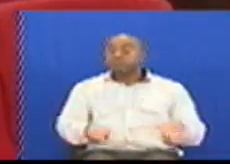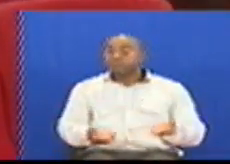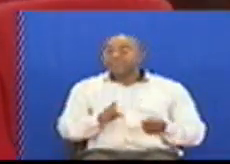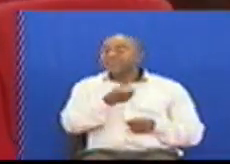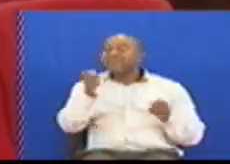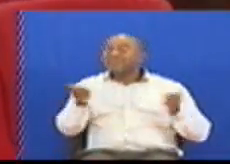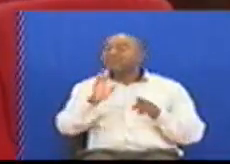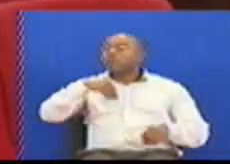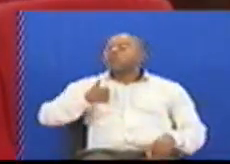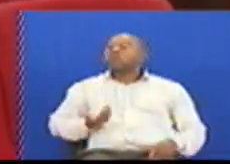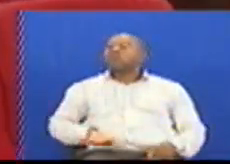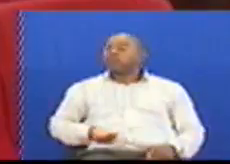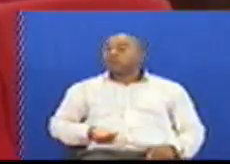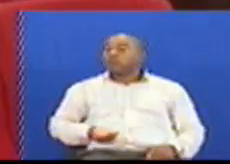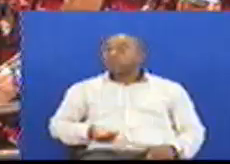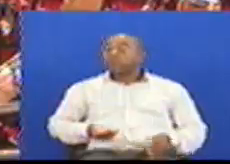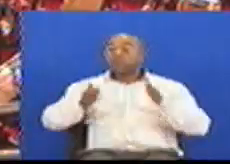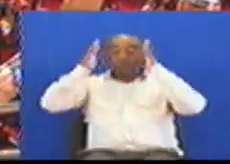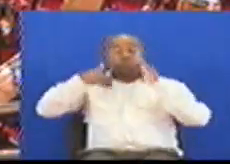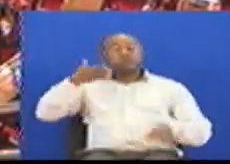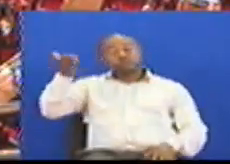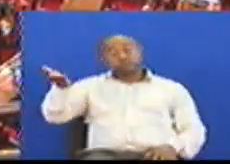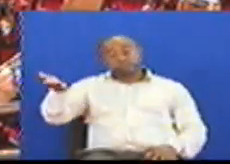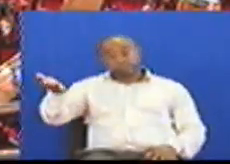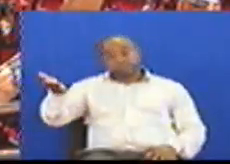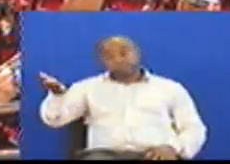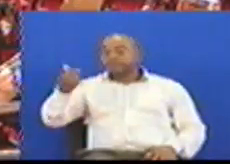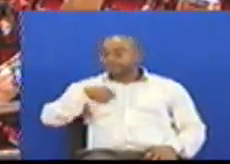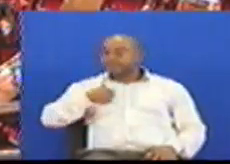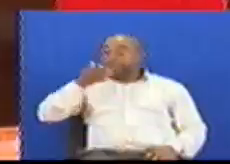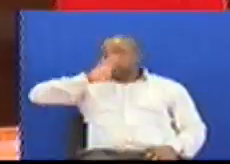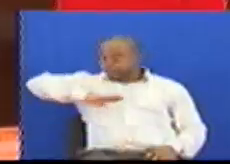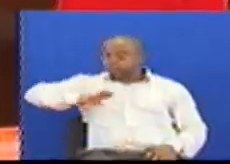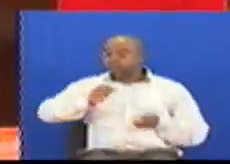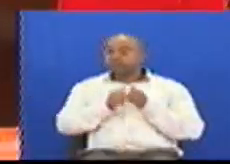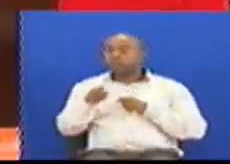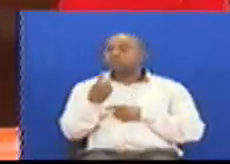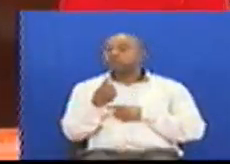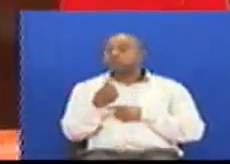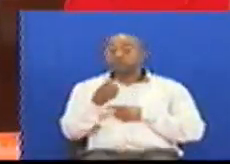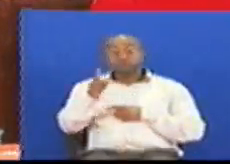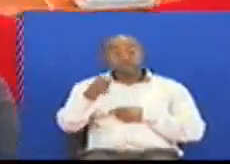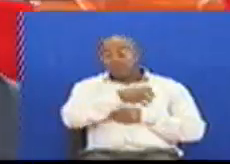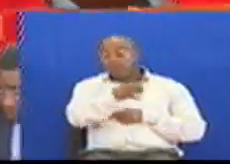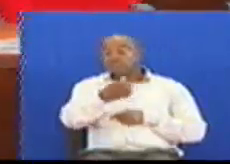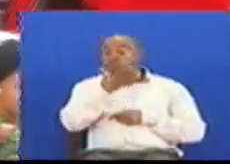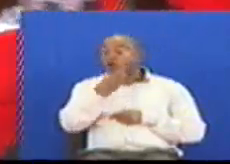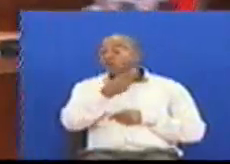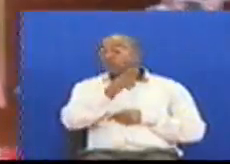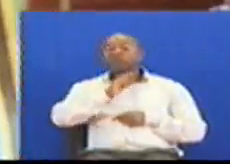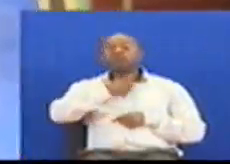kama mwanamke jamani? Mheshimiwa Naibu Spika, nimalizie na la mwisho, lakini mawaziri wanaume msinichukie.